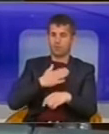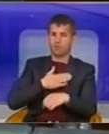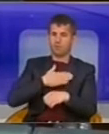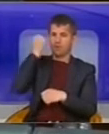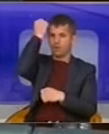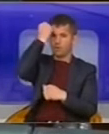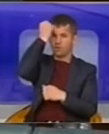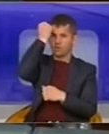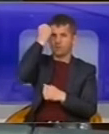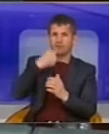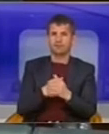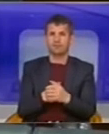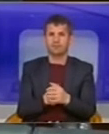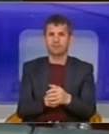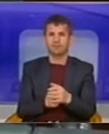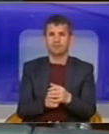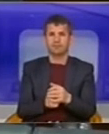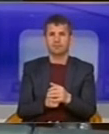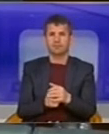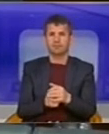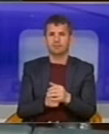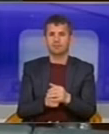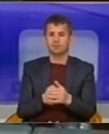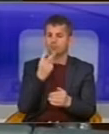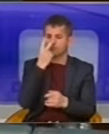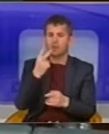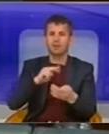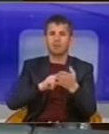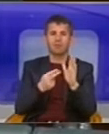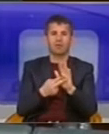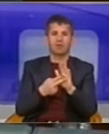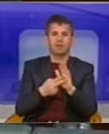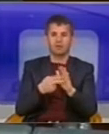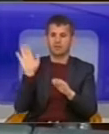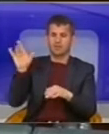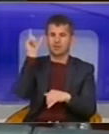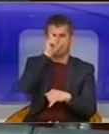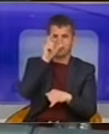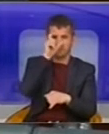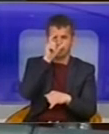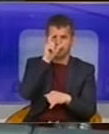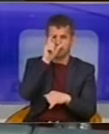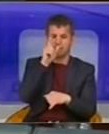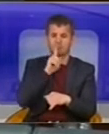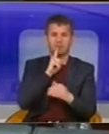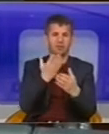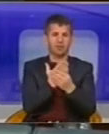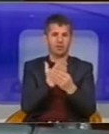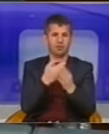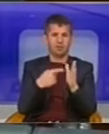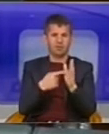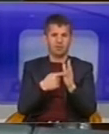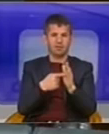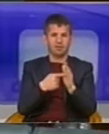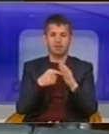mësohet nga këndvështrimi i politikës hegemoniste të Serbisë. Sipas këtij dokumenti,